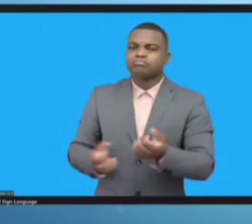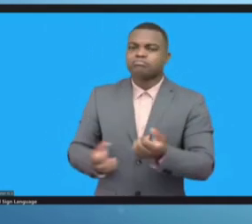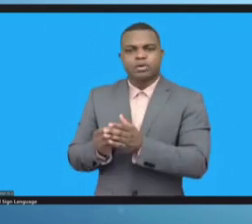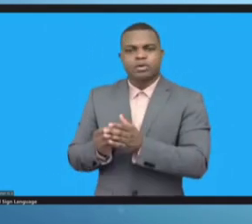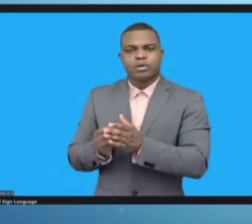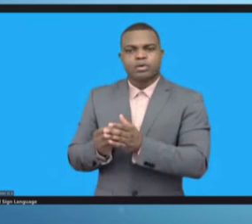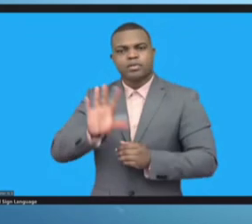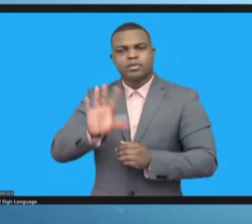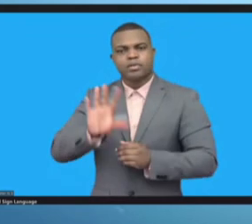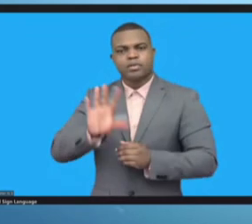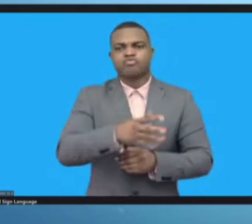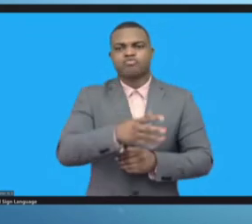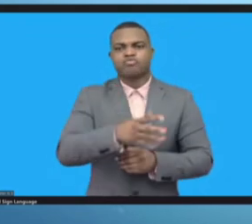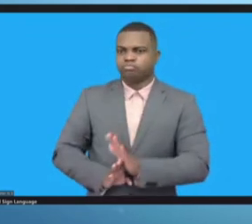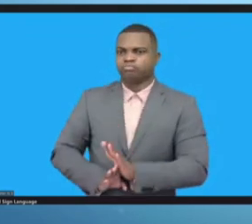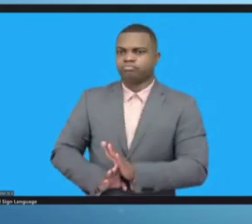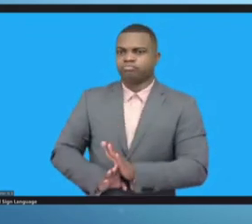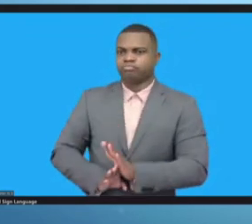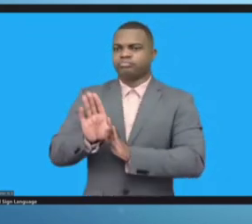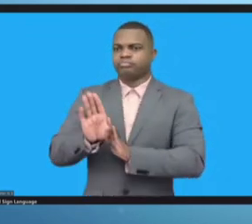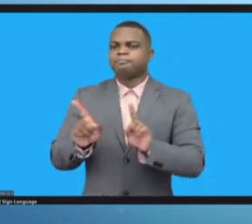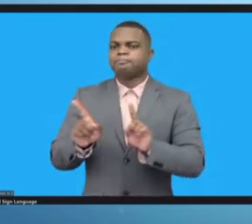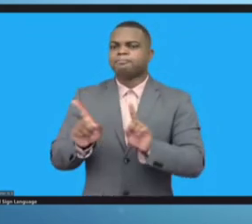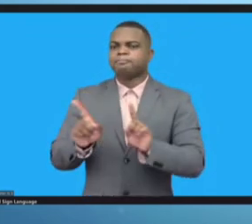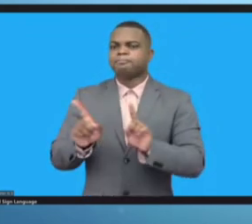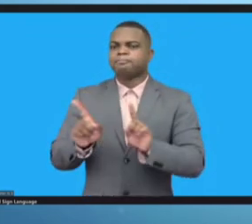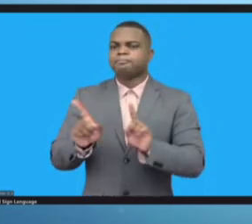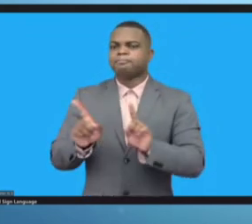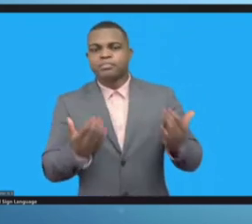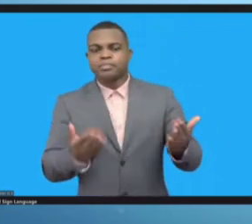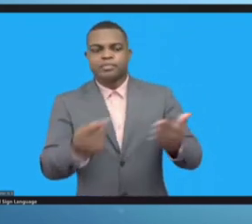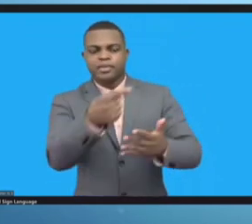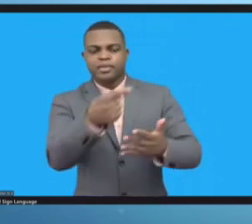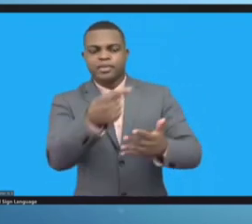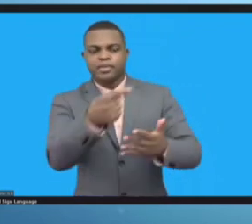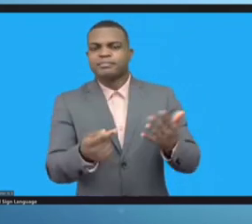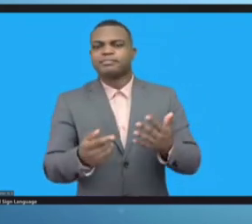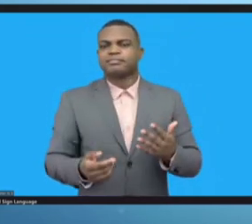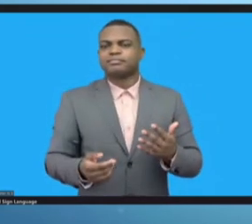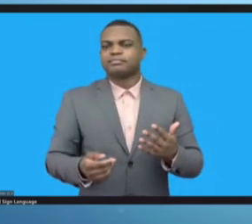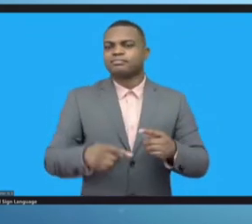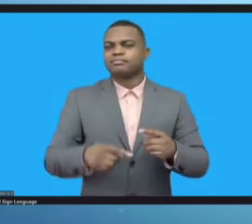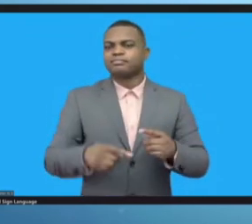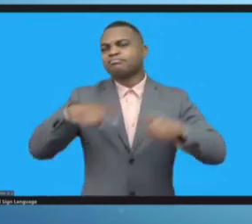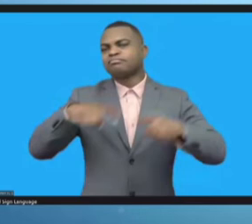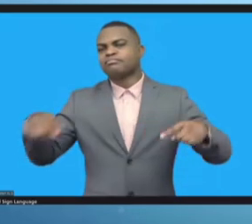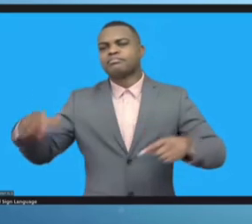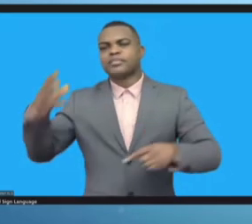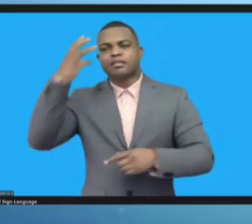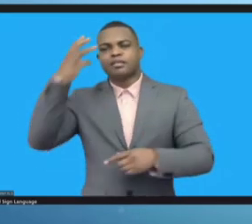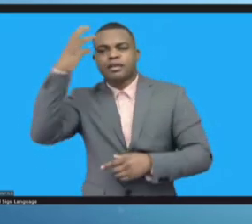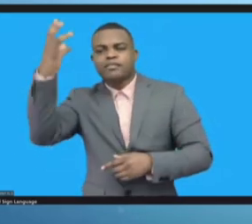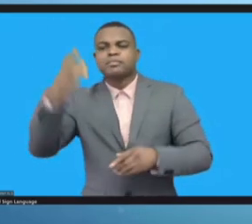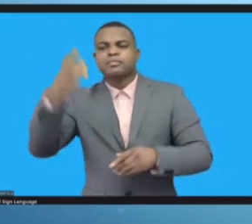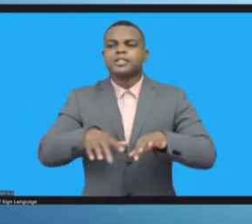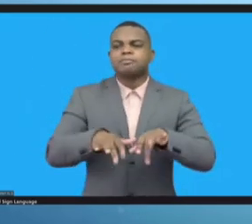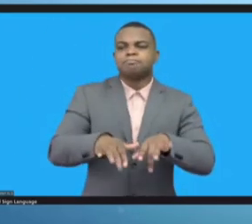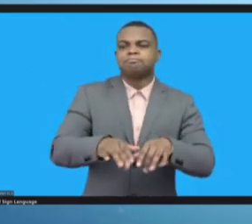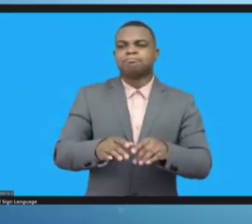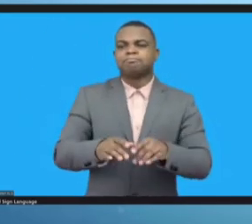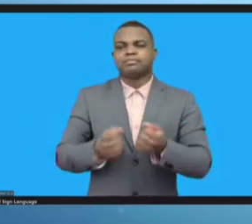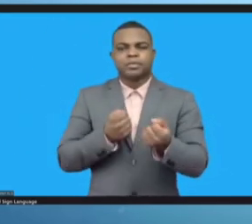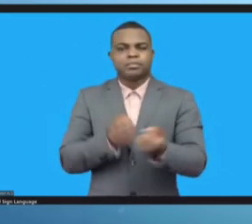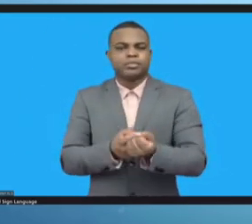aujourd'hui sont les moteurs de croissance et fournissent ces services essentiels, y compris le soutien à un